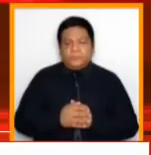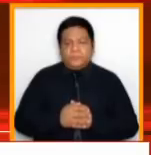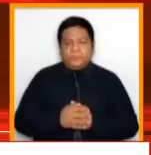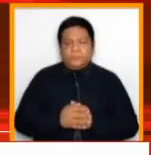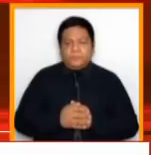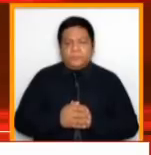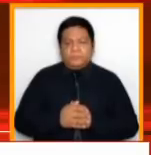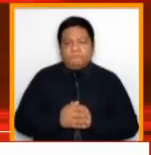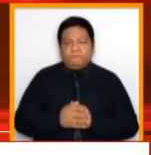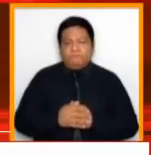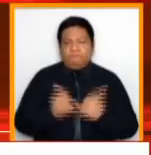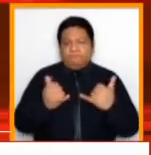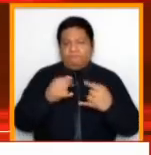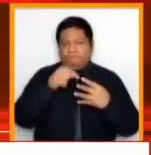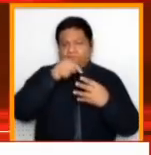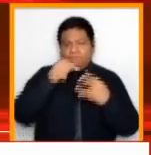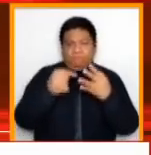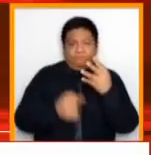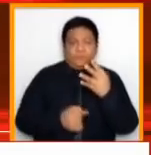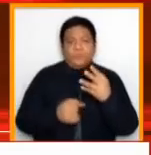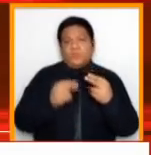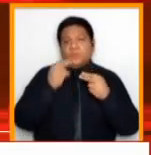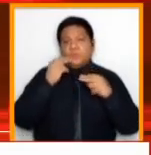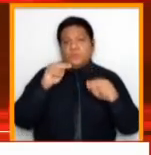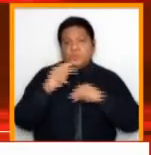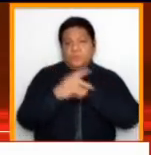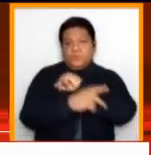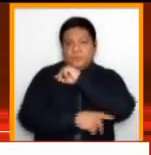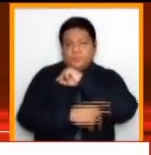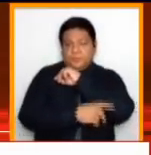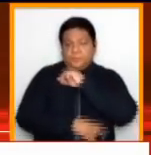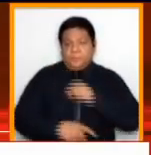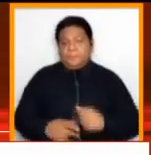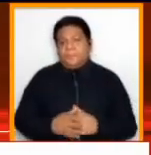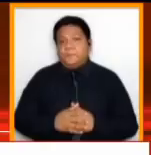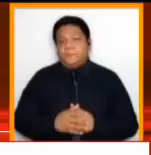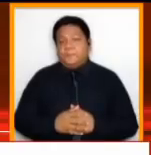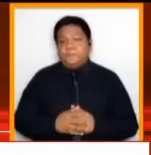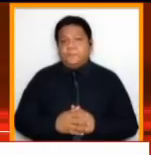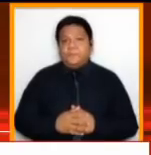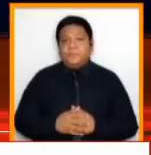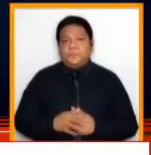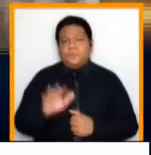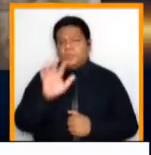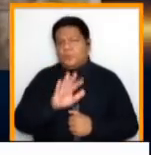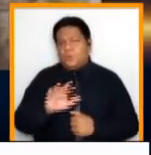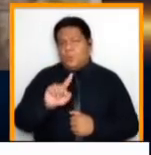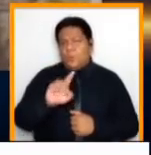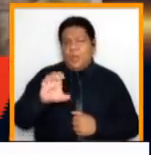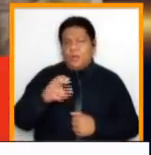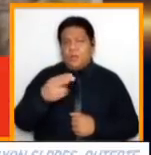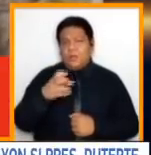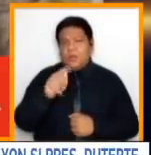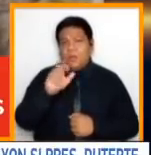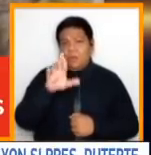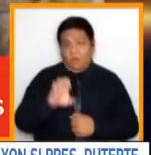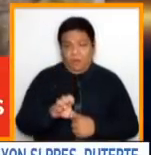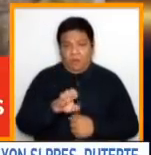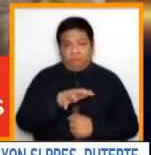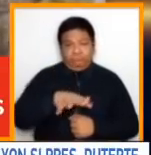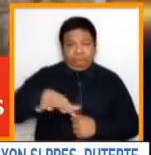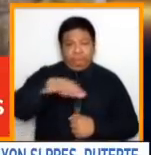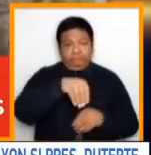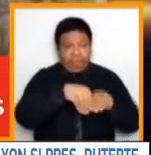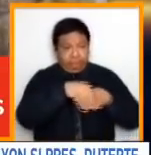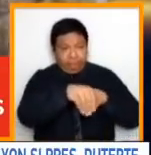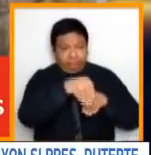Narito na ang mabilis na pasada ng mga balita sa probinsya. Halos 100 ektaryang palayan sa Cagayan Valley ang sinira ng mga pesteng kung tawagin ay